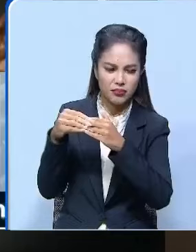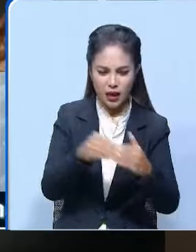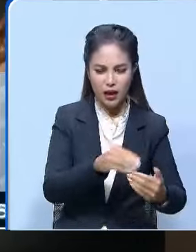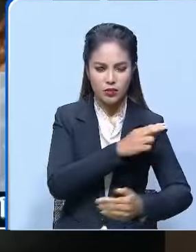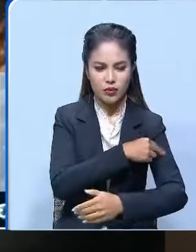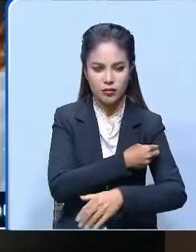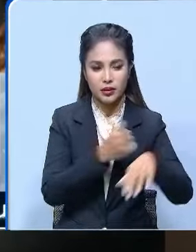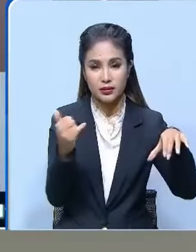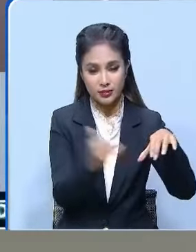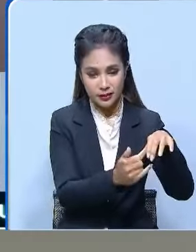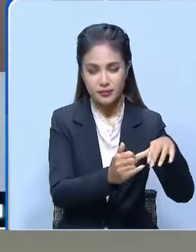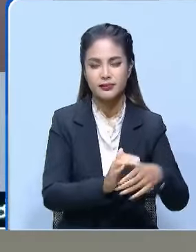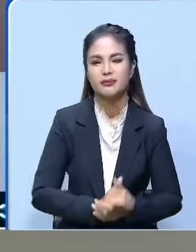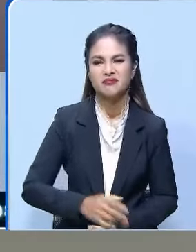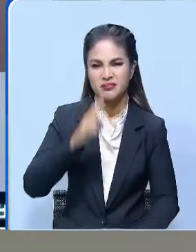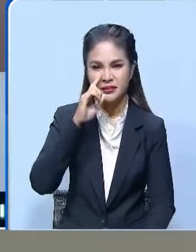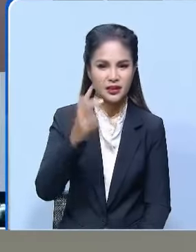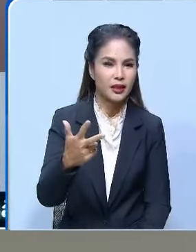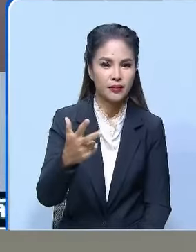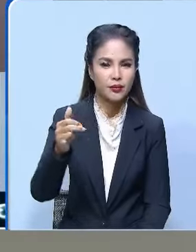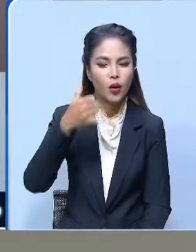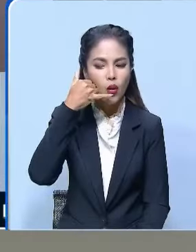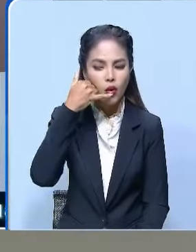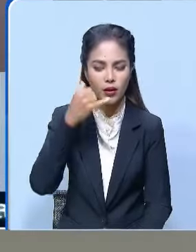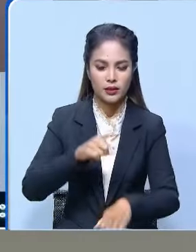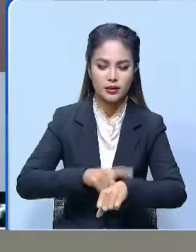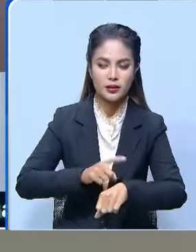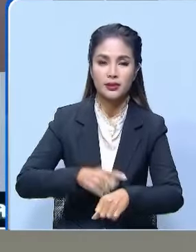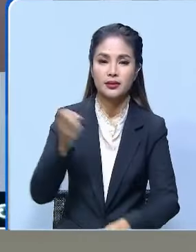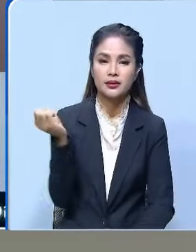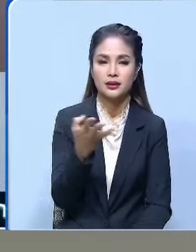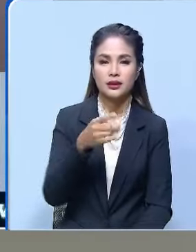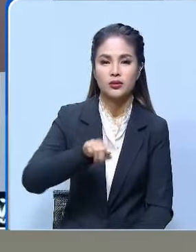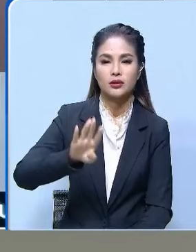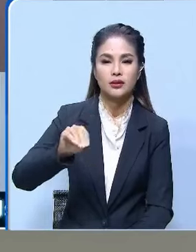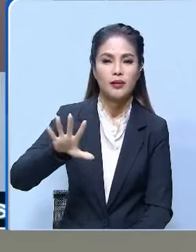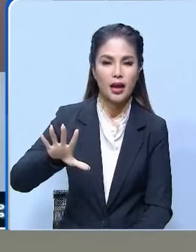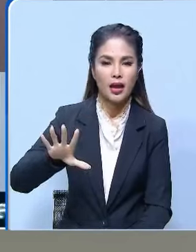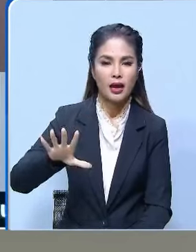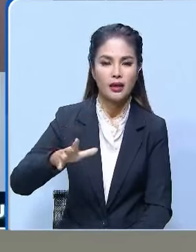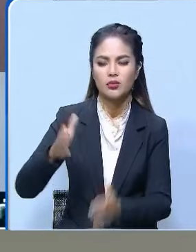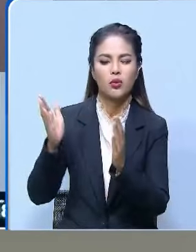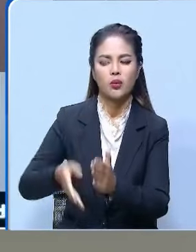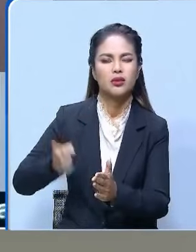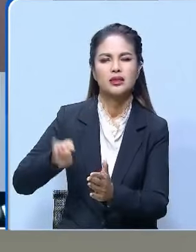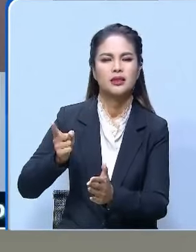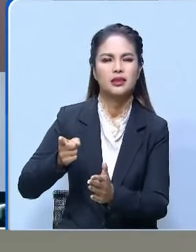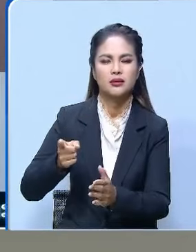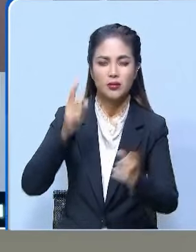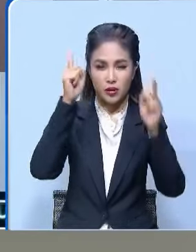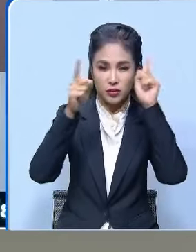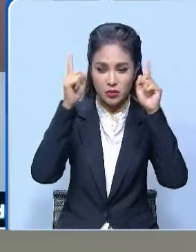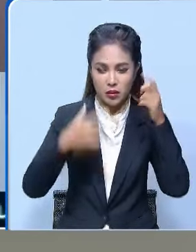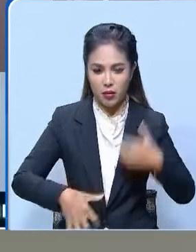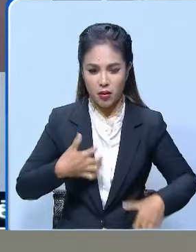คิวของสนปทุมวันรับแจ้งเหตุตอน 4:45นคนเดียวกนี้เลยเป๊ะเกิดอาการคลั่งในห้อง